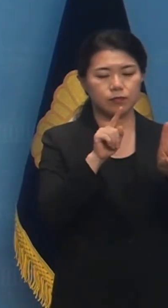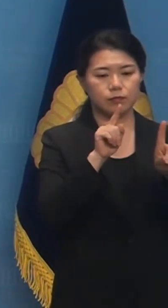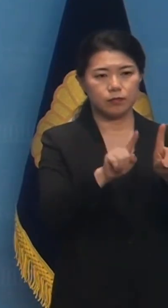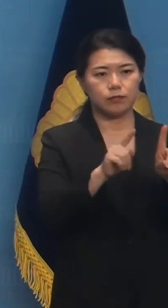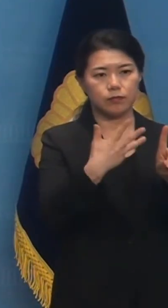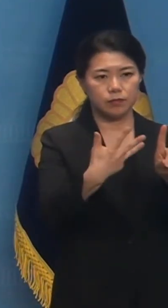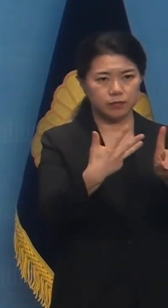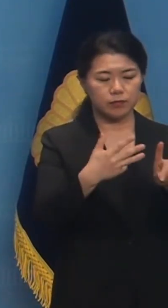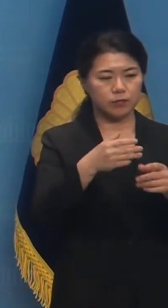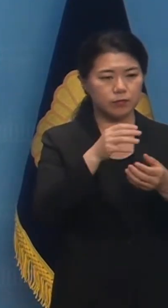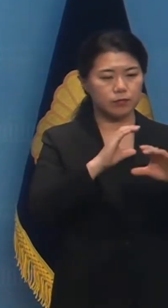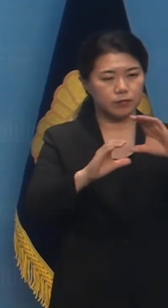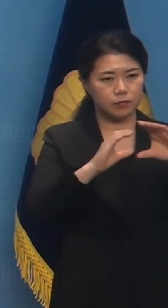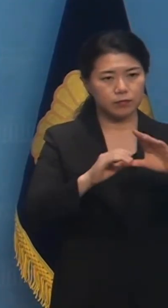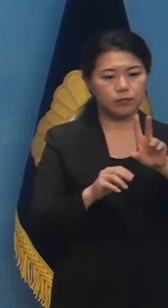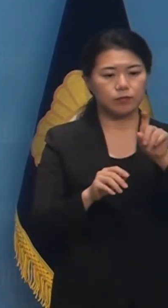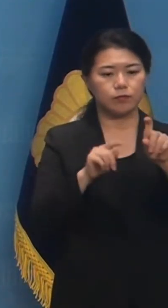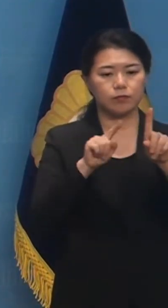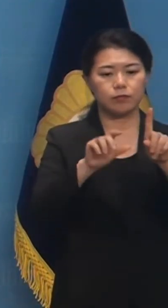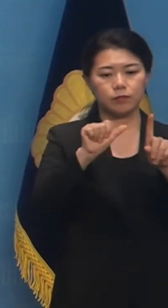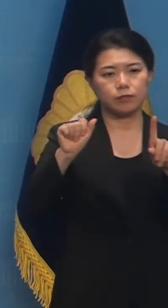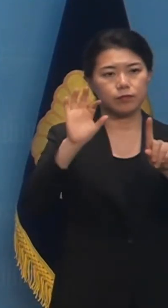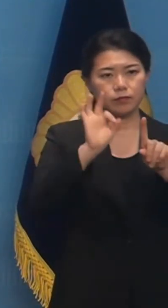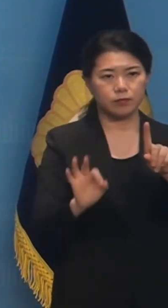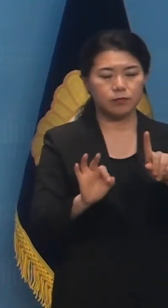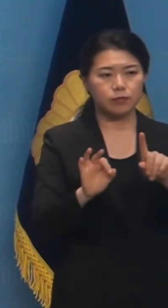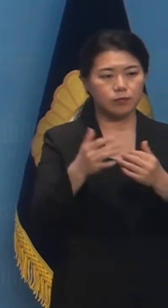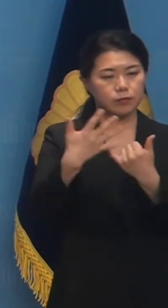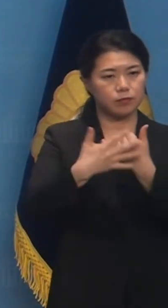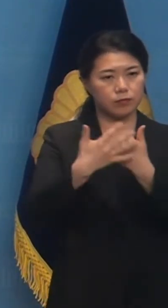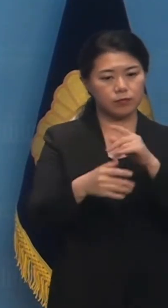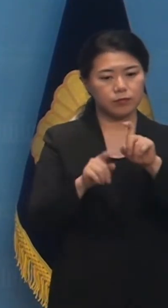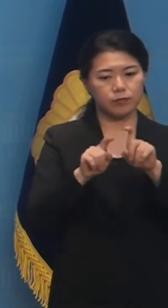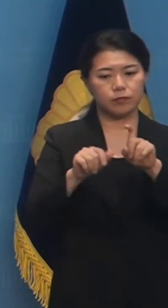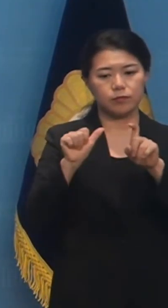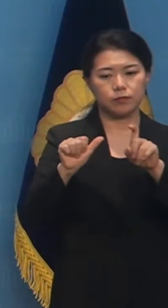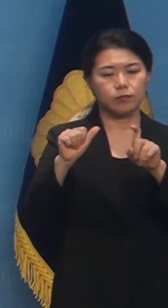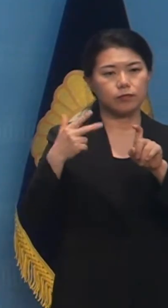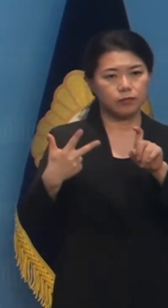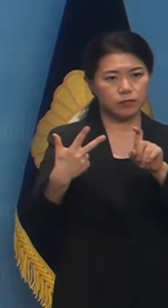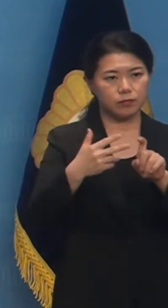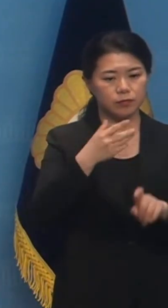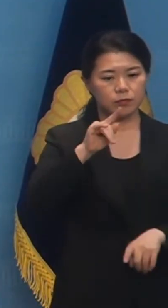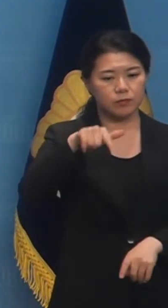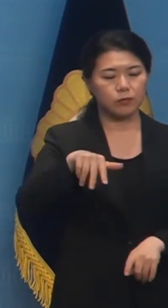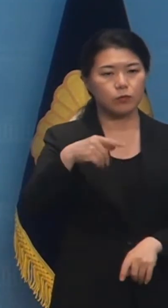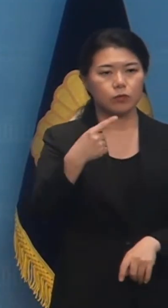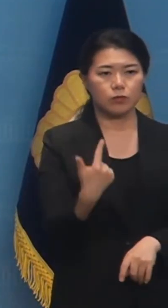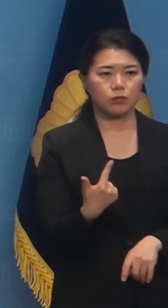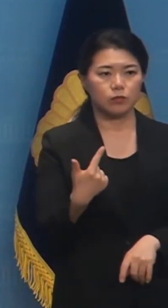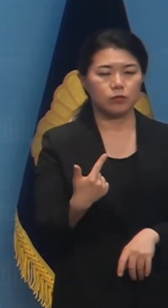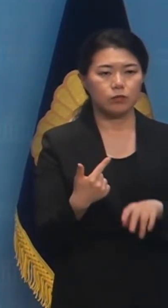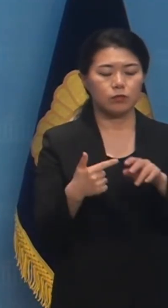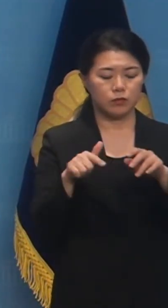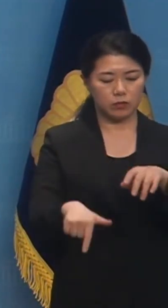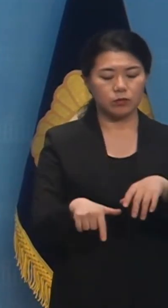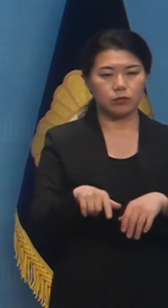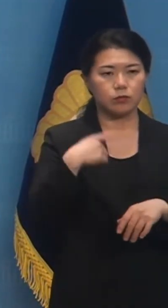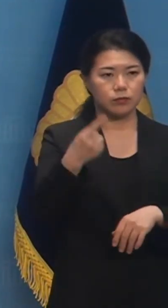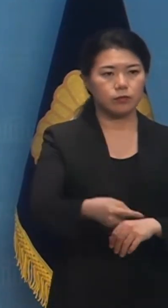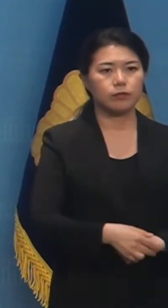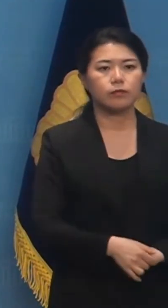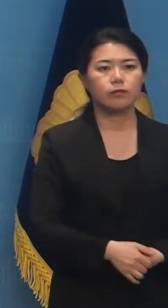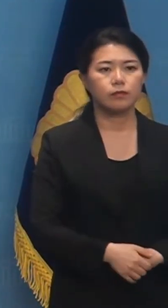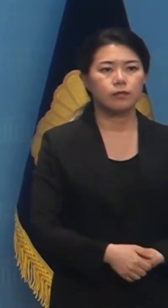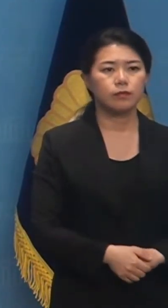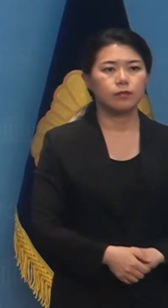22.18%, 커뮤니티가 11.55%, 유튜브가 10.57%, 틱톡이 2.22% 순서로